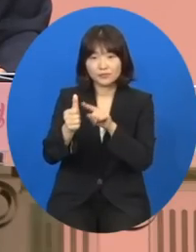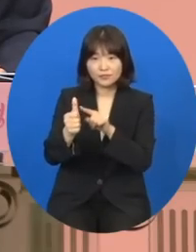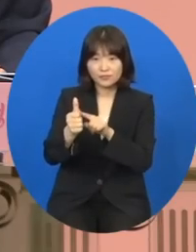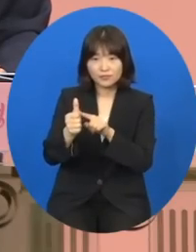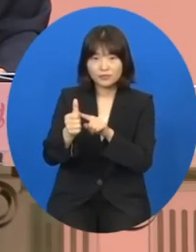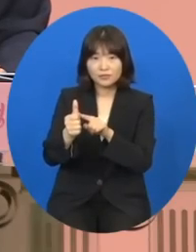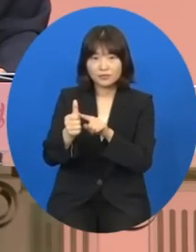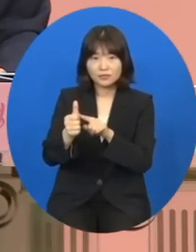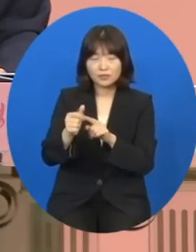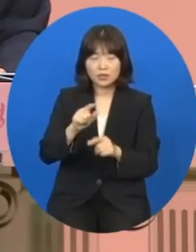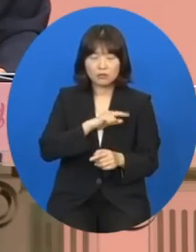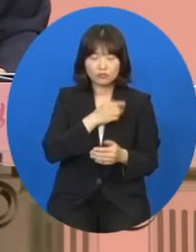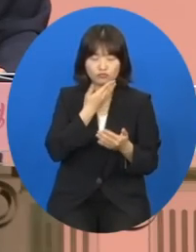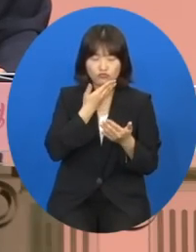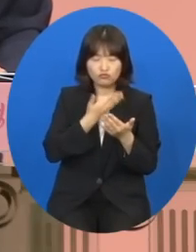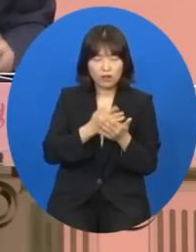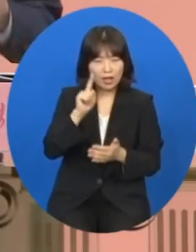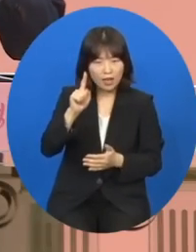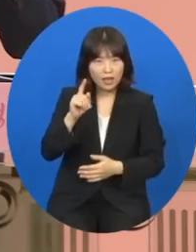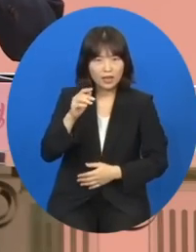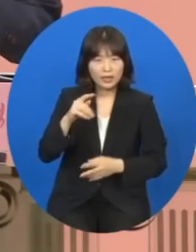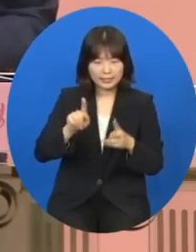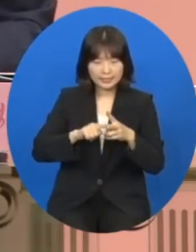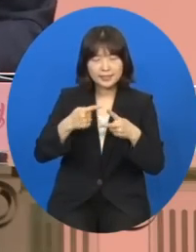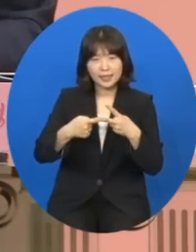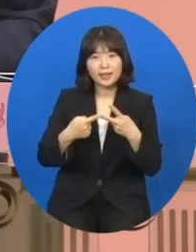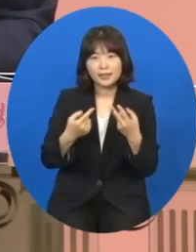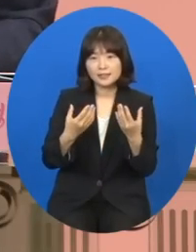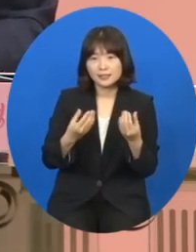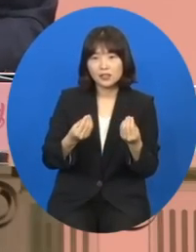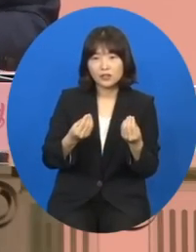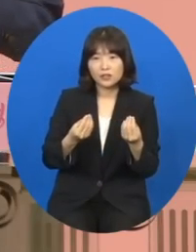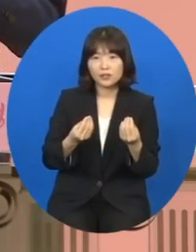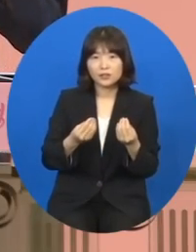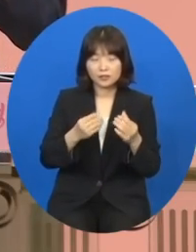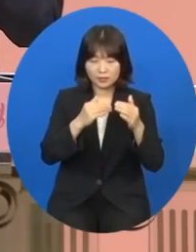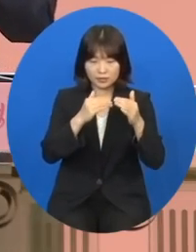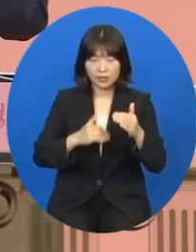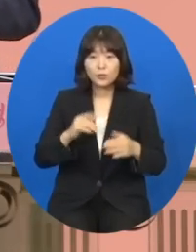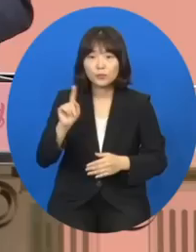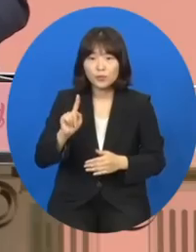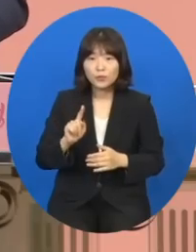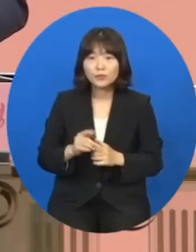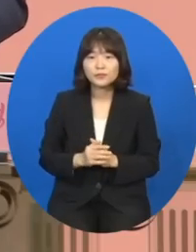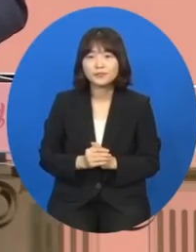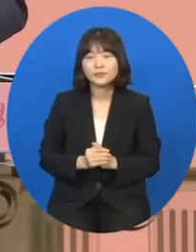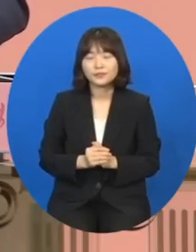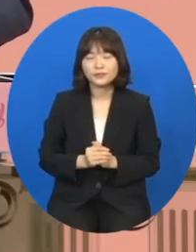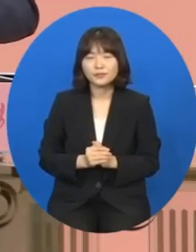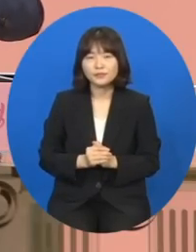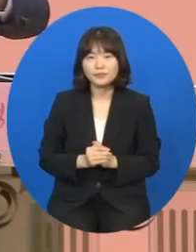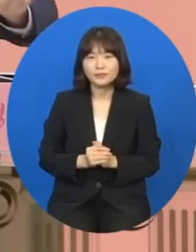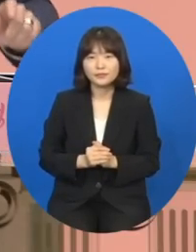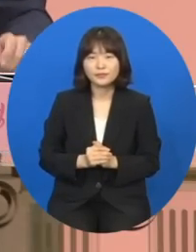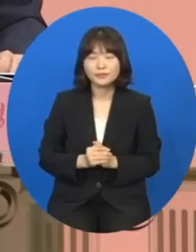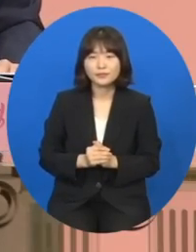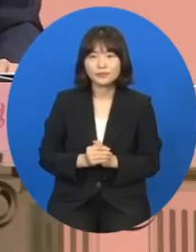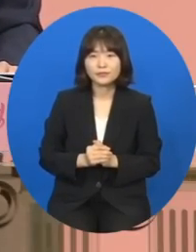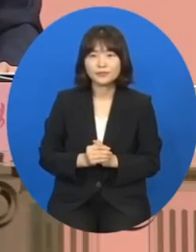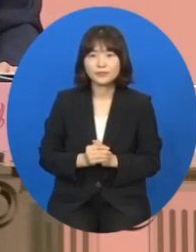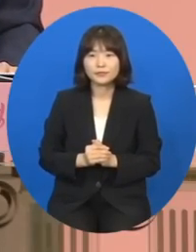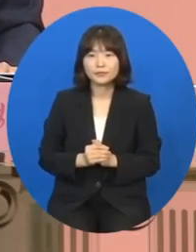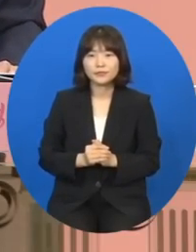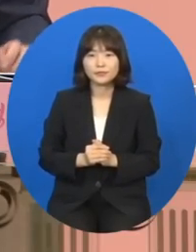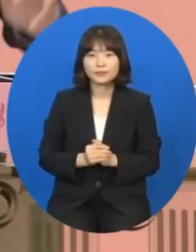가지를 정확히 이해하고 있었습니다 fix 에어 lsi 포머 추워 행 위버 쏠